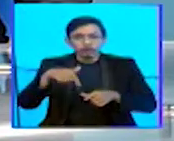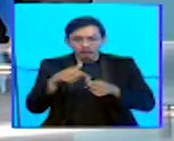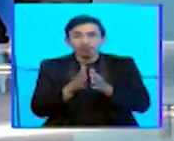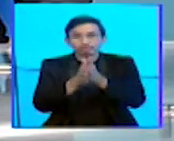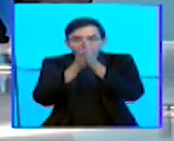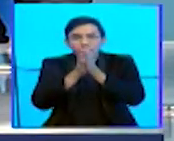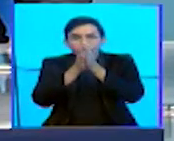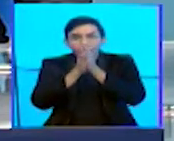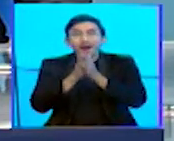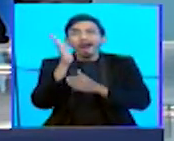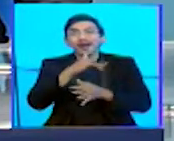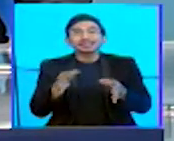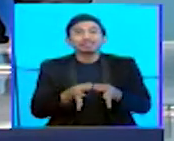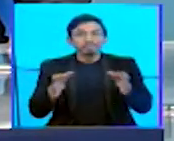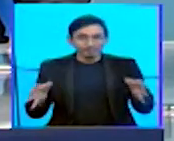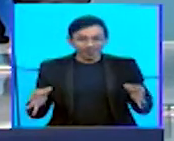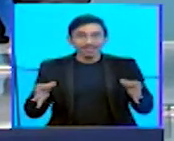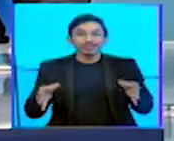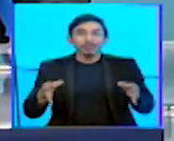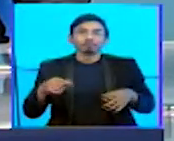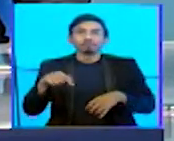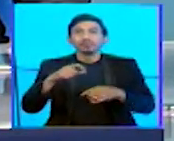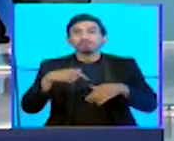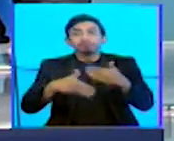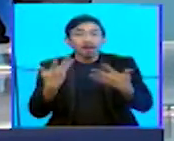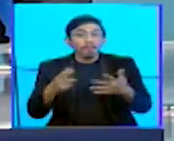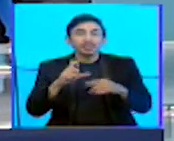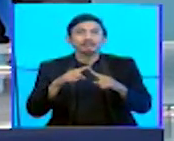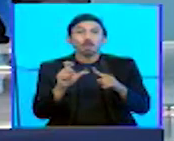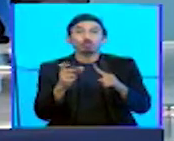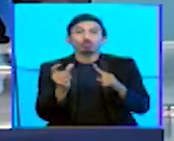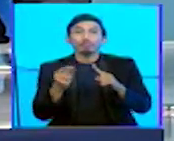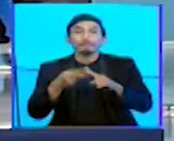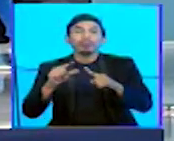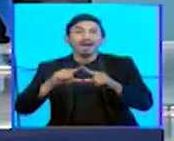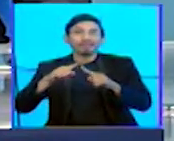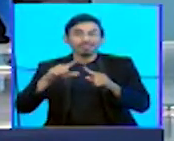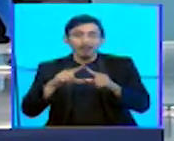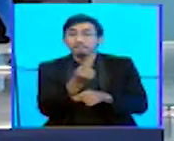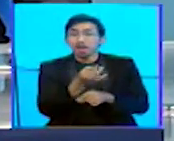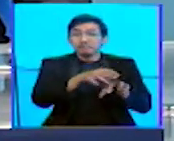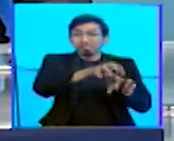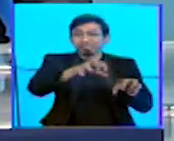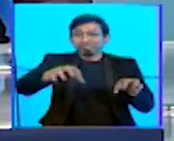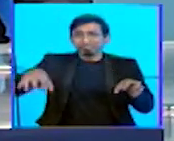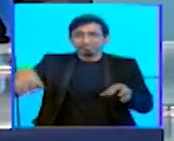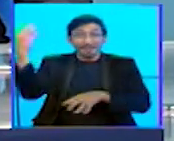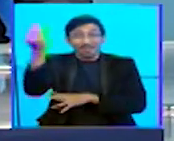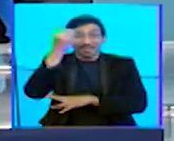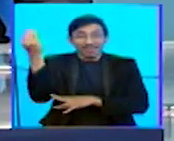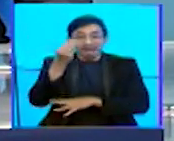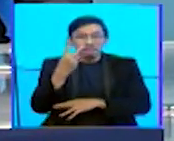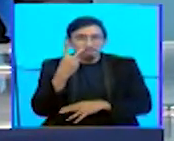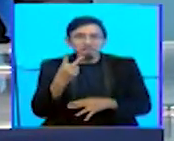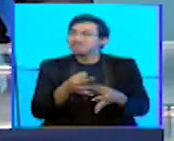Umat Hindu melaksanakan ibadah hari Nyepi dengan menjalankan catur berata. Sejumlah wilayah, termasuk kawasan wisata, sepi dari